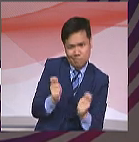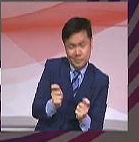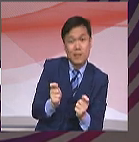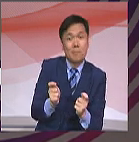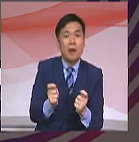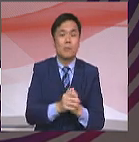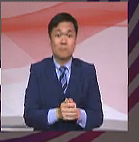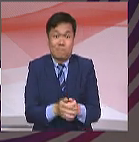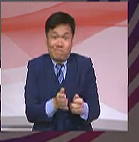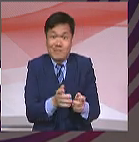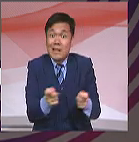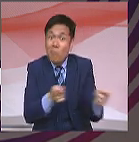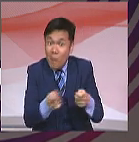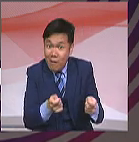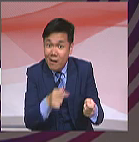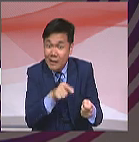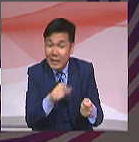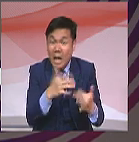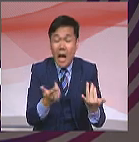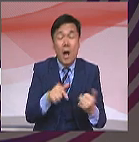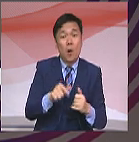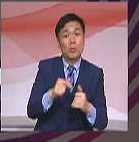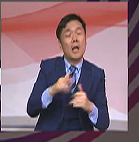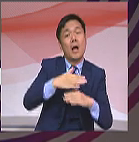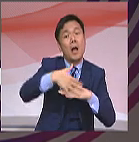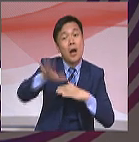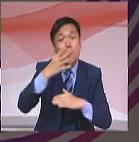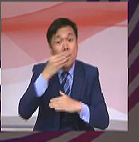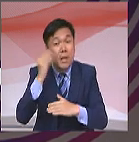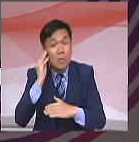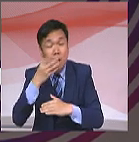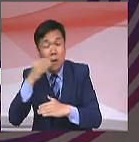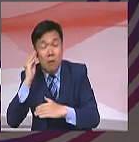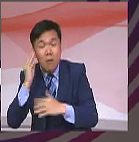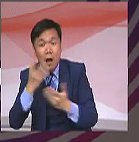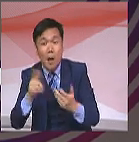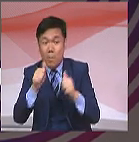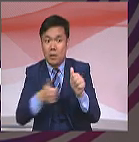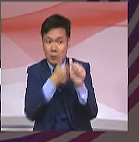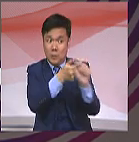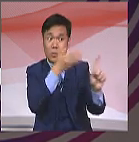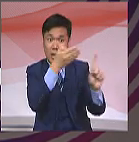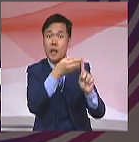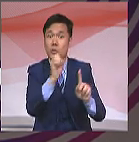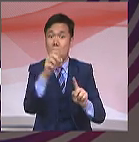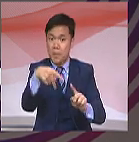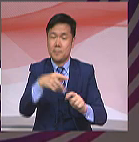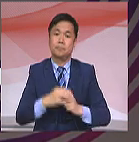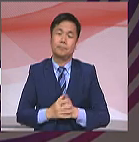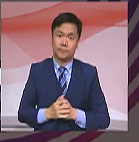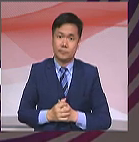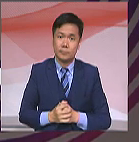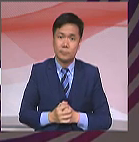memastikan penyuraian ini dapat dilaksanakan dengan lancar dan juga SOP dapat dipatuhi.